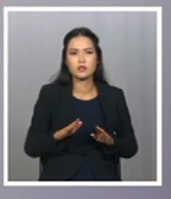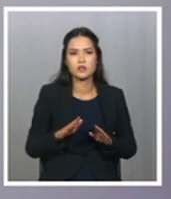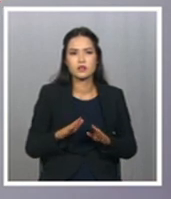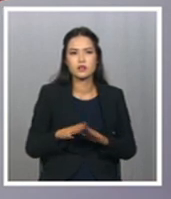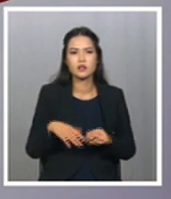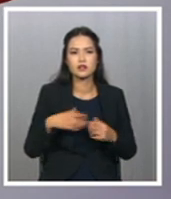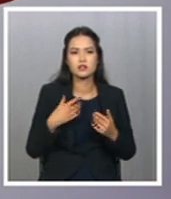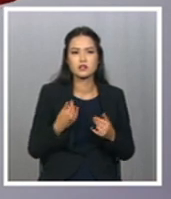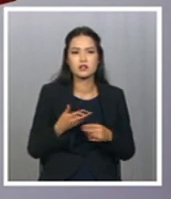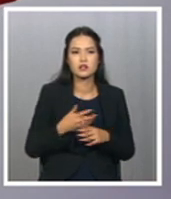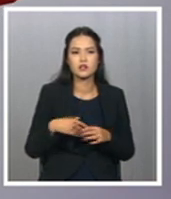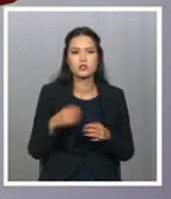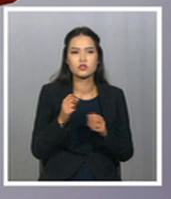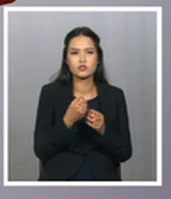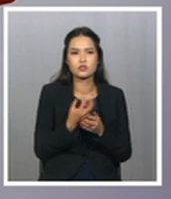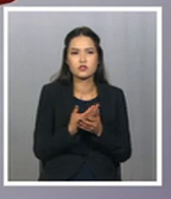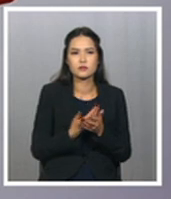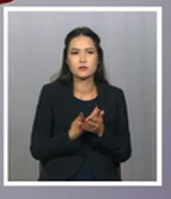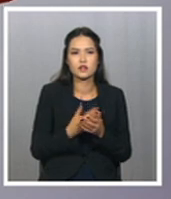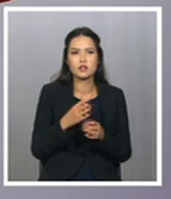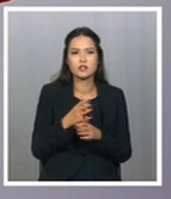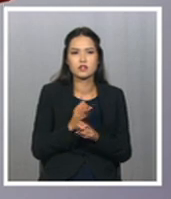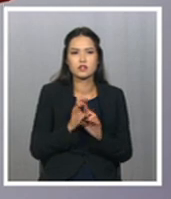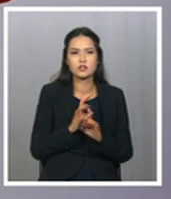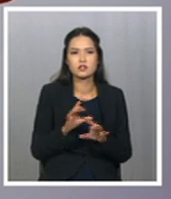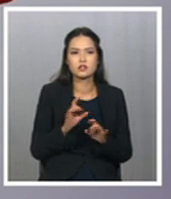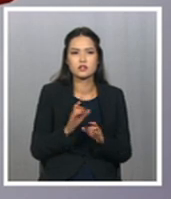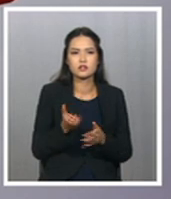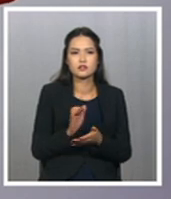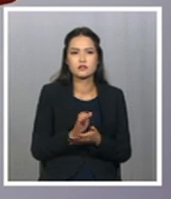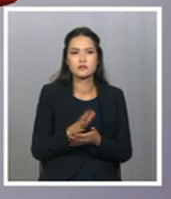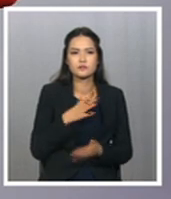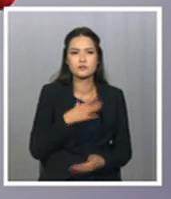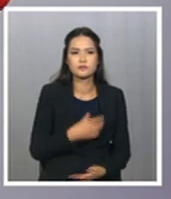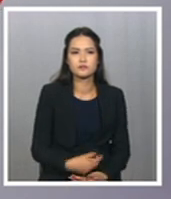біз шығарманың қысқаша мазмұнымен таныс